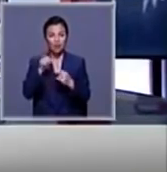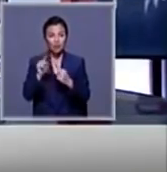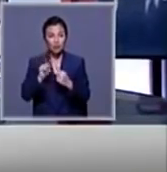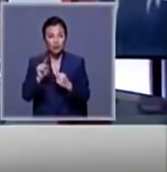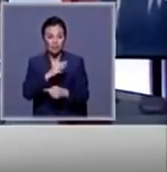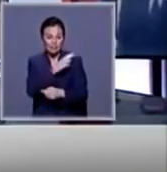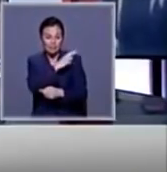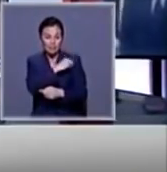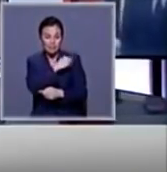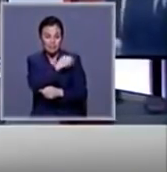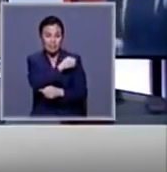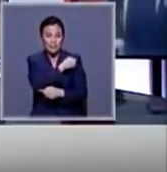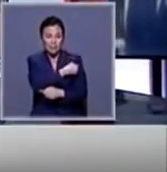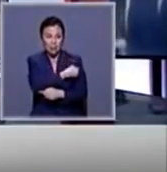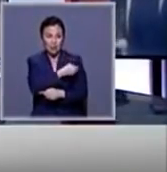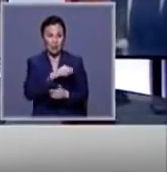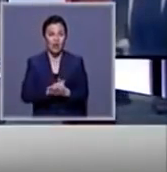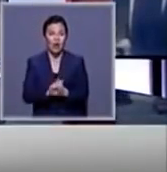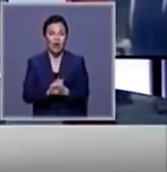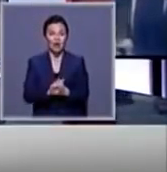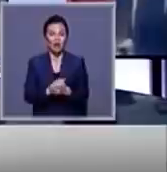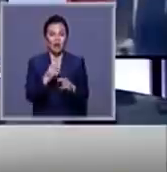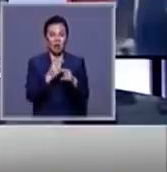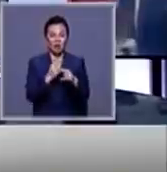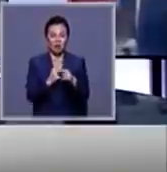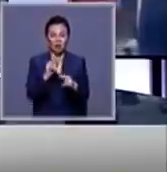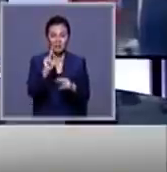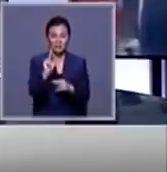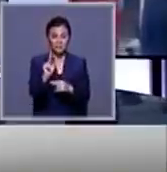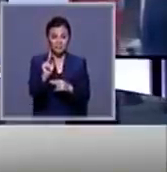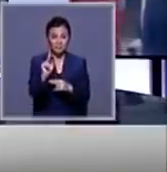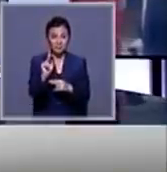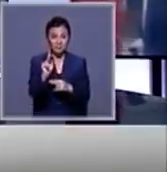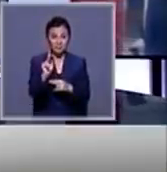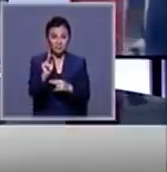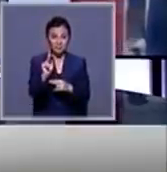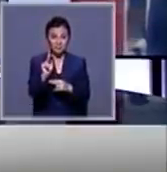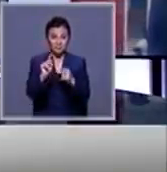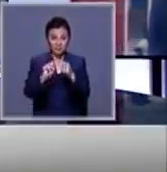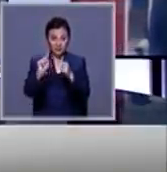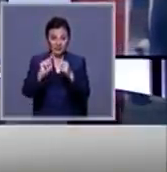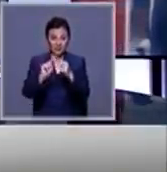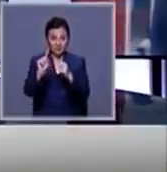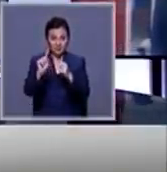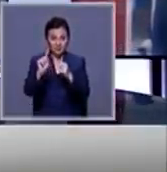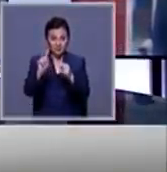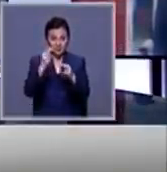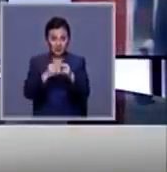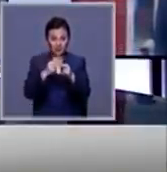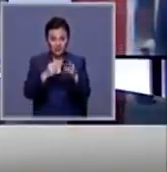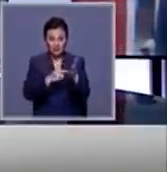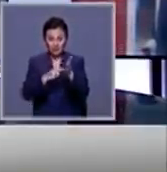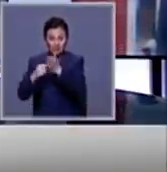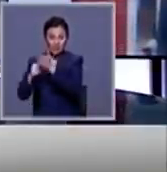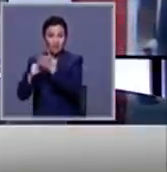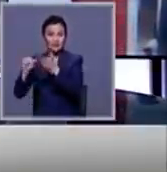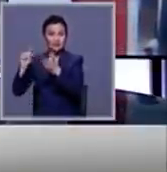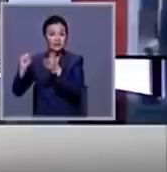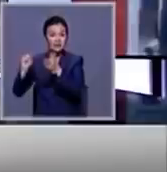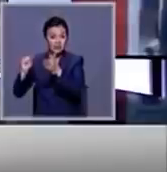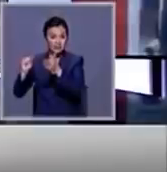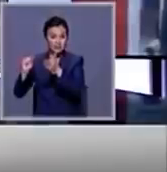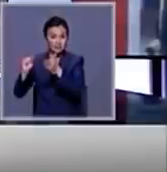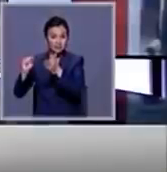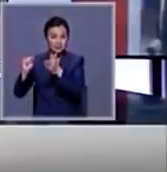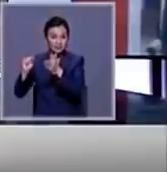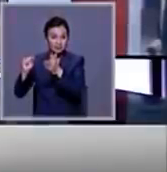ค่ะ อ้าวสมมติว่านายกได้ที่1 ค่ะ ใช่ไหมแล้วก็เขาส่งไป20คนใช่ไหมฮะประเภทที่ส